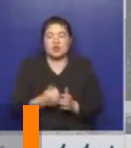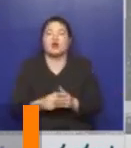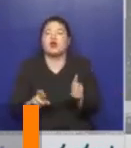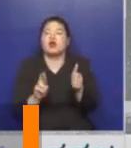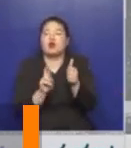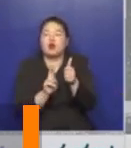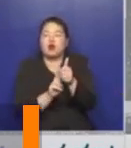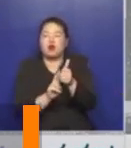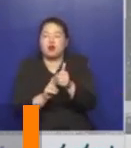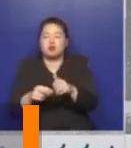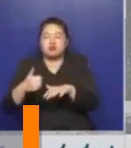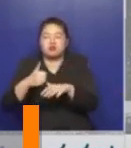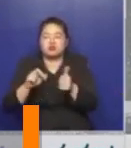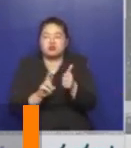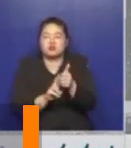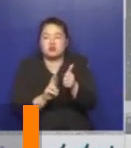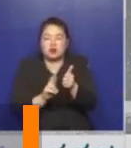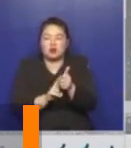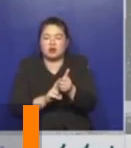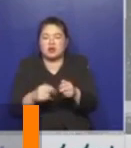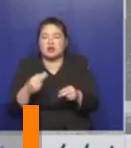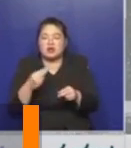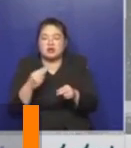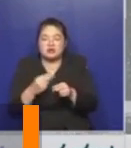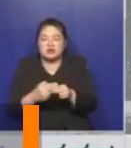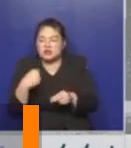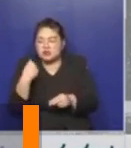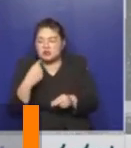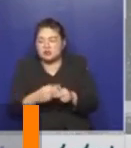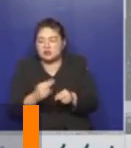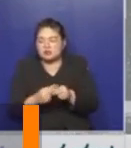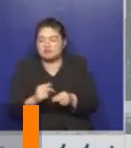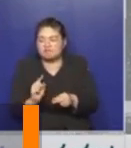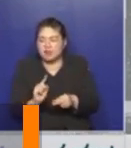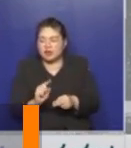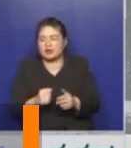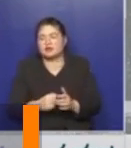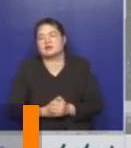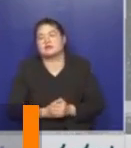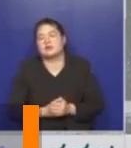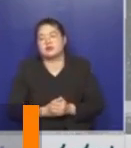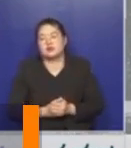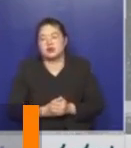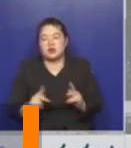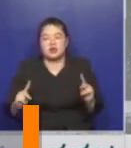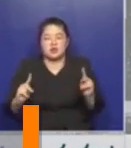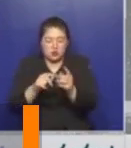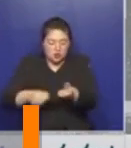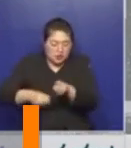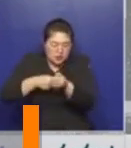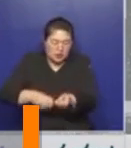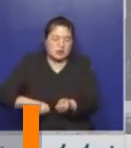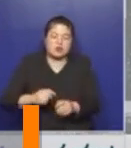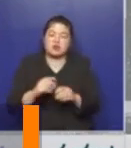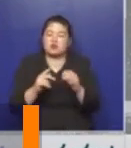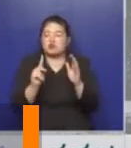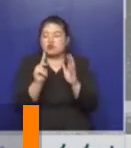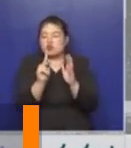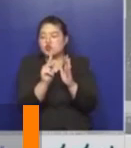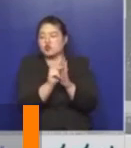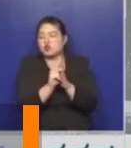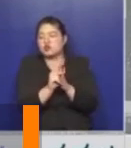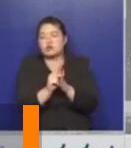คงไม่ต้องเอ่ยชื่อพ่อเรารู้กันอยู่ว่าท่านคือใครกระทรวงเกษตรครับไม่ยอมออกกฎกระทรวงต่างๆ